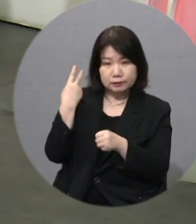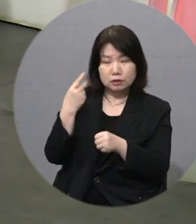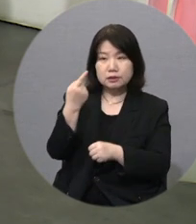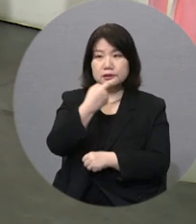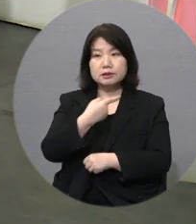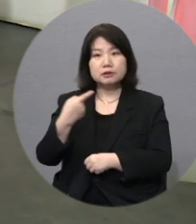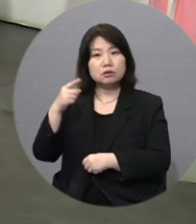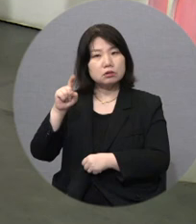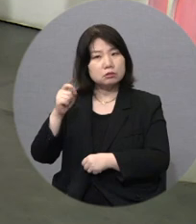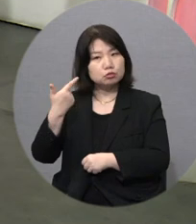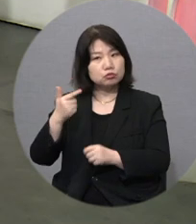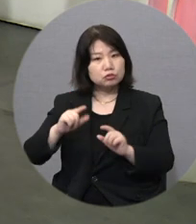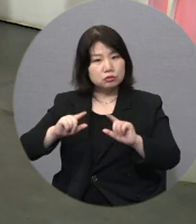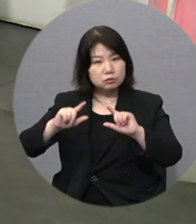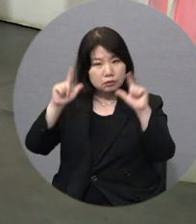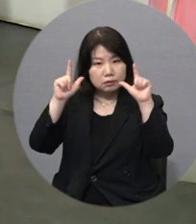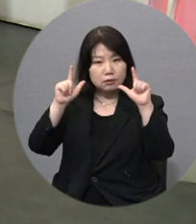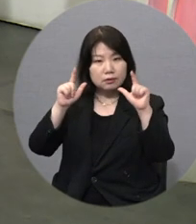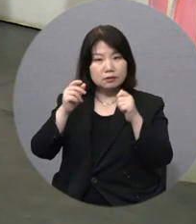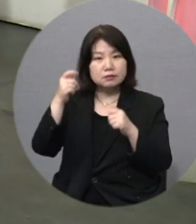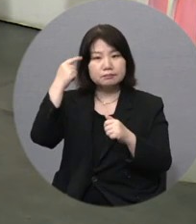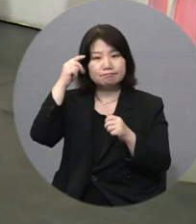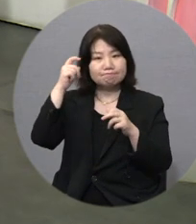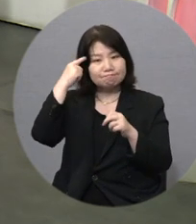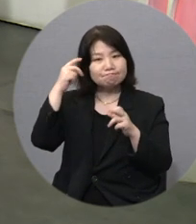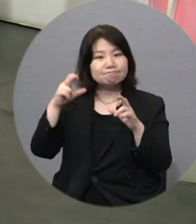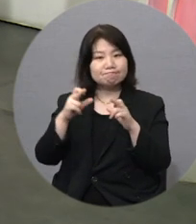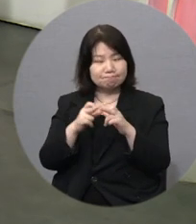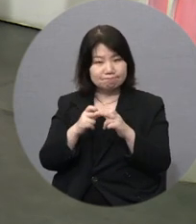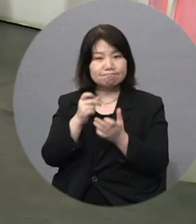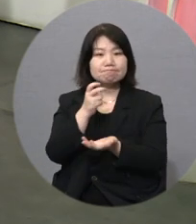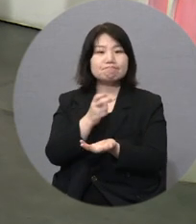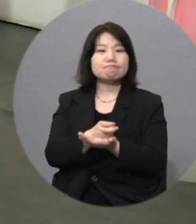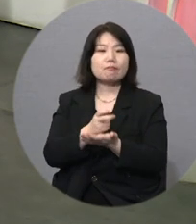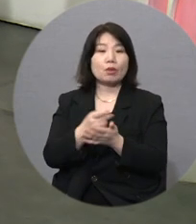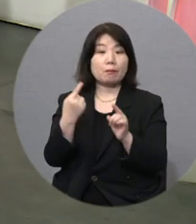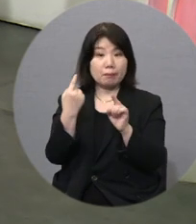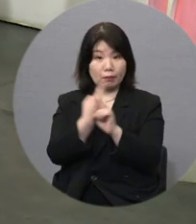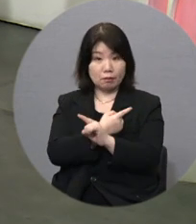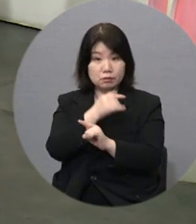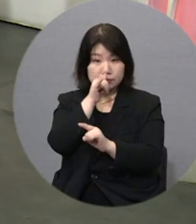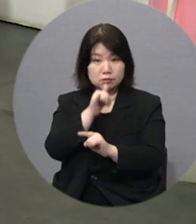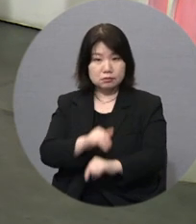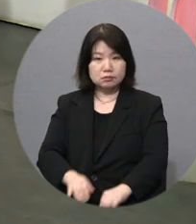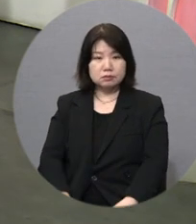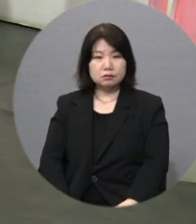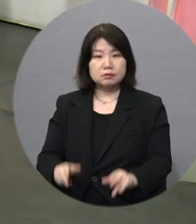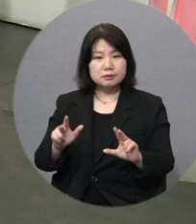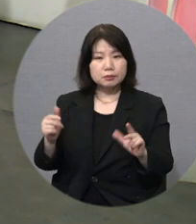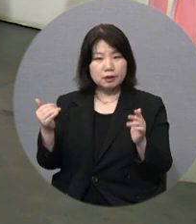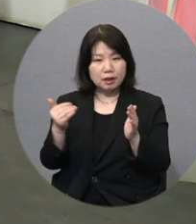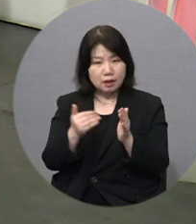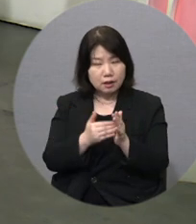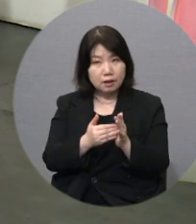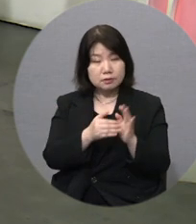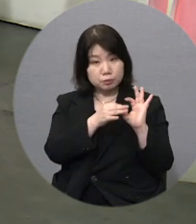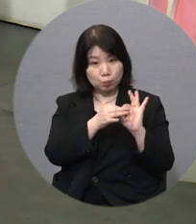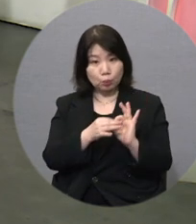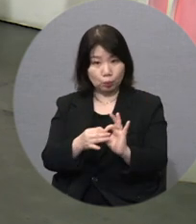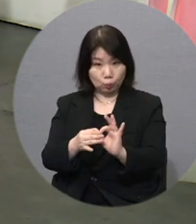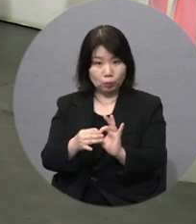16년에 정신 법으로 이게 바뀌었습니다 아 바뀌 갖고 지금까지 이어져오고